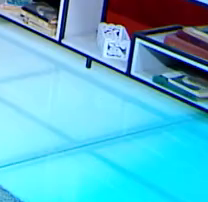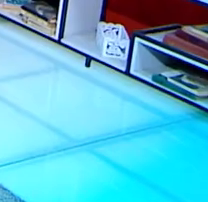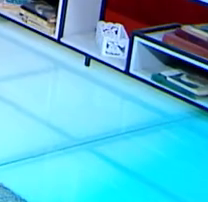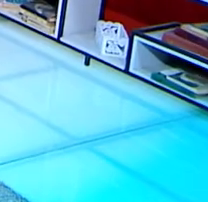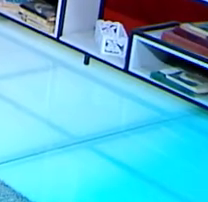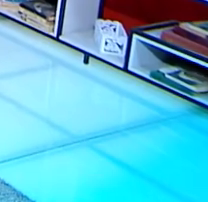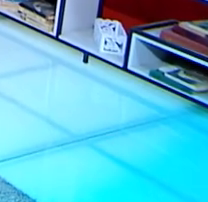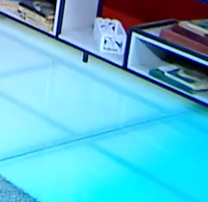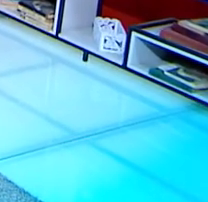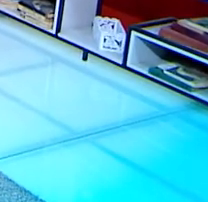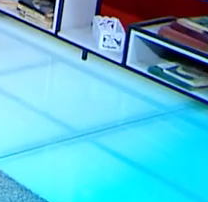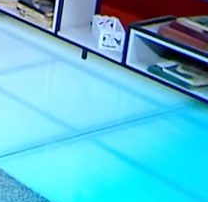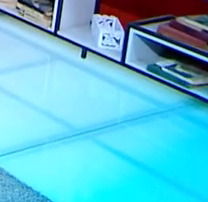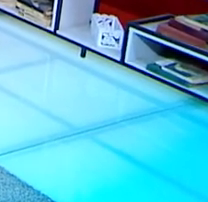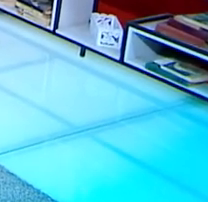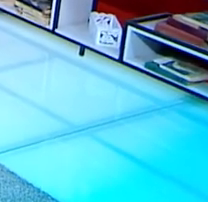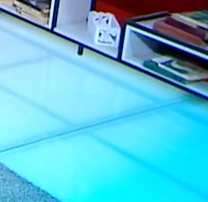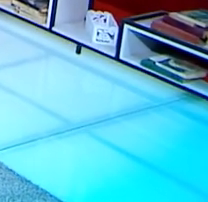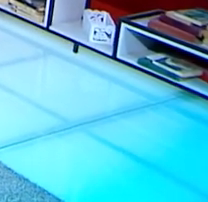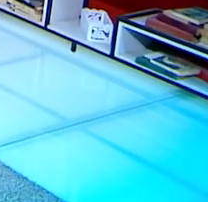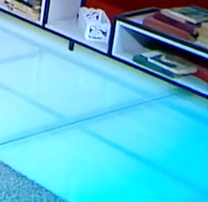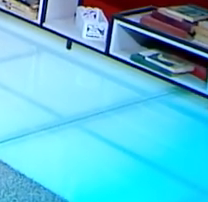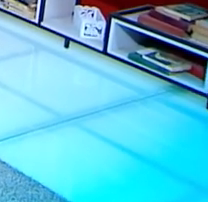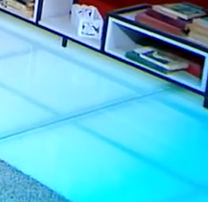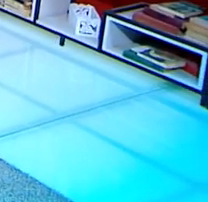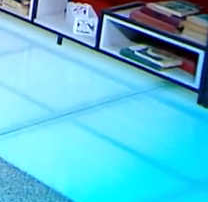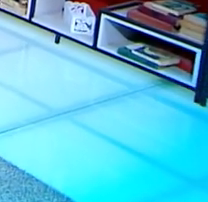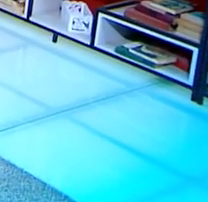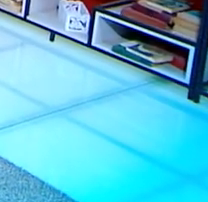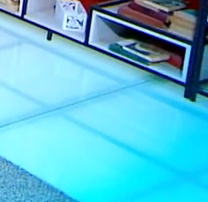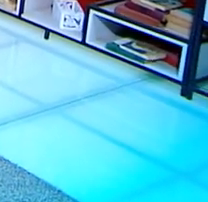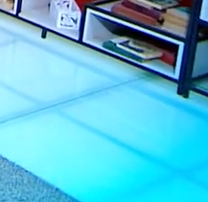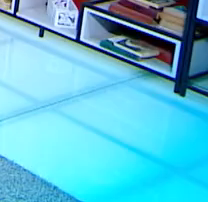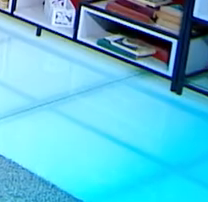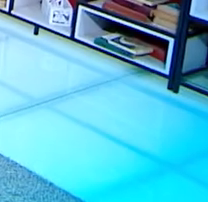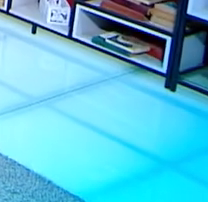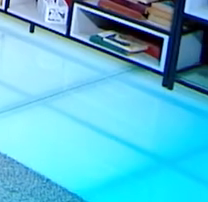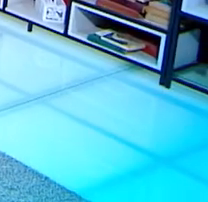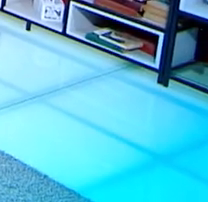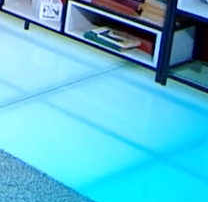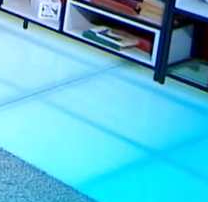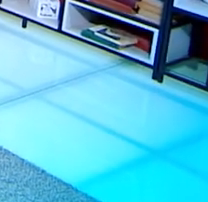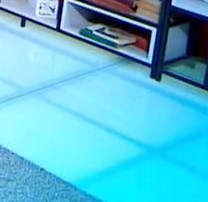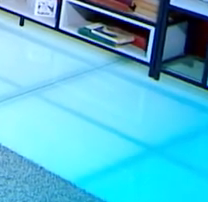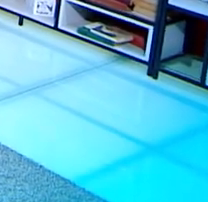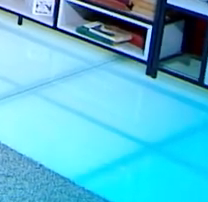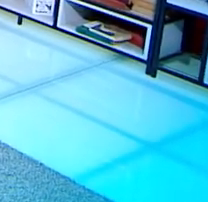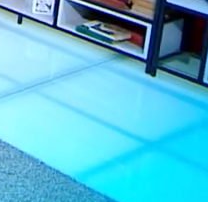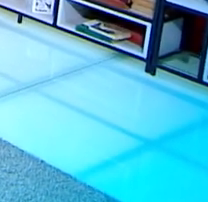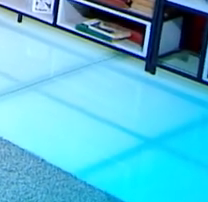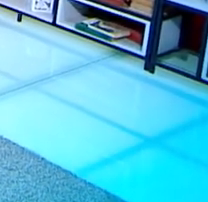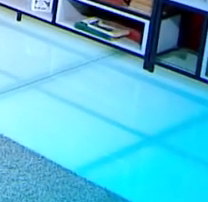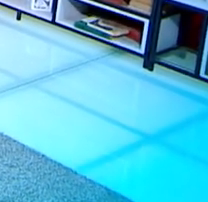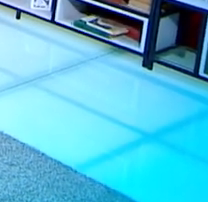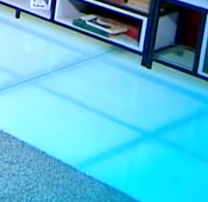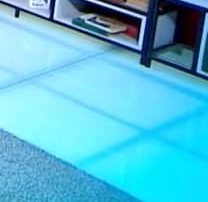4 მე-4-ი. როგორც კი მაწყობს მე ესე წარმოვიდგენ 1 მთელს. თურმინა წარმოვიდგენ როგორც 1 მთელს